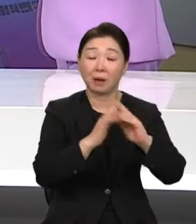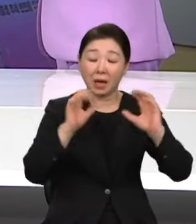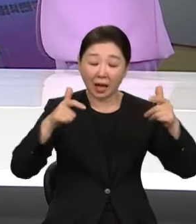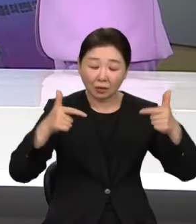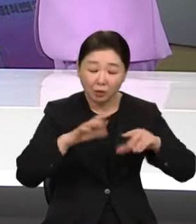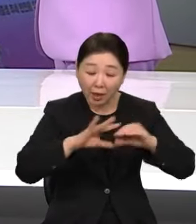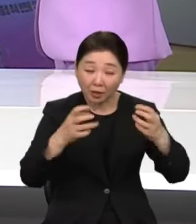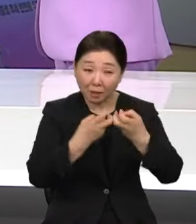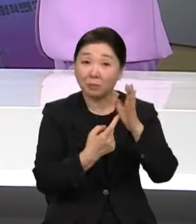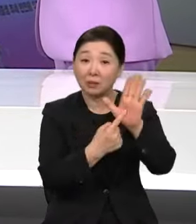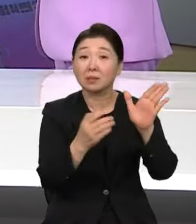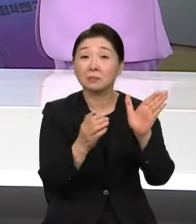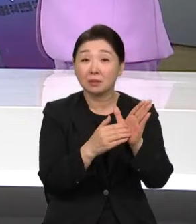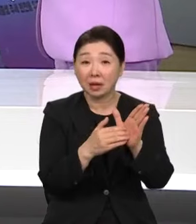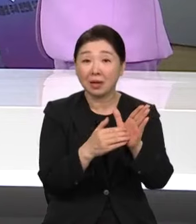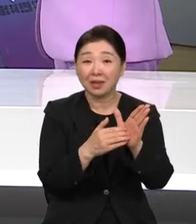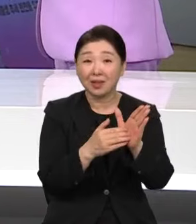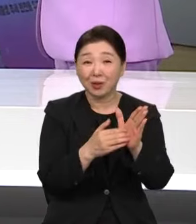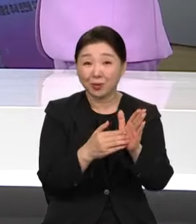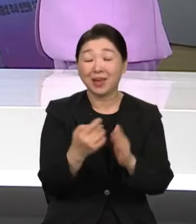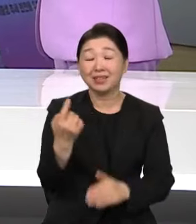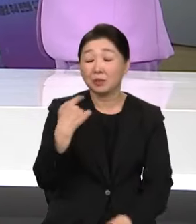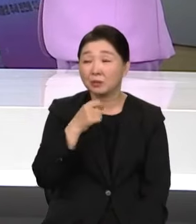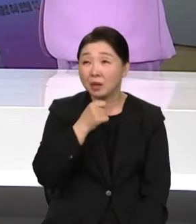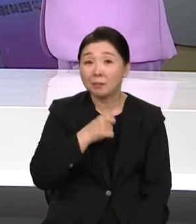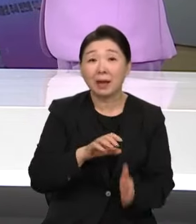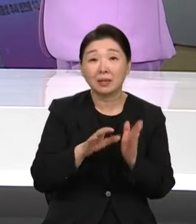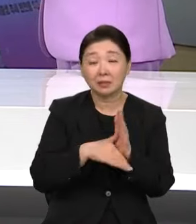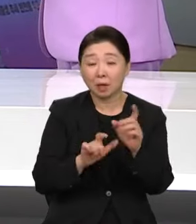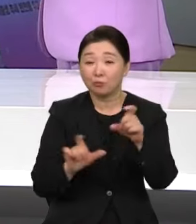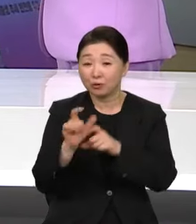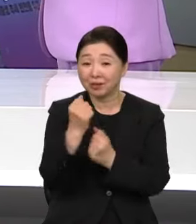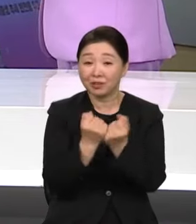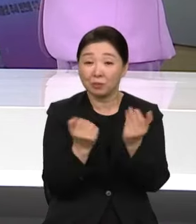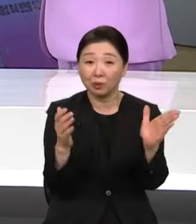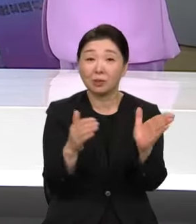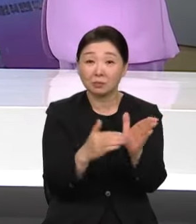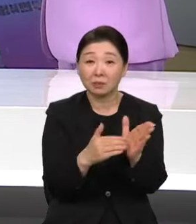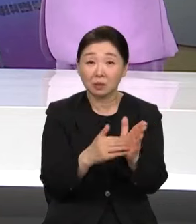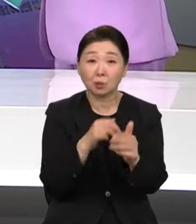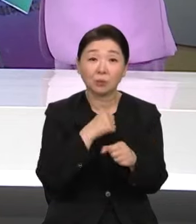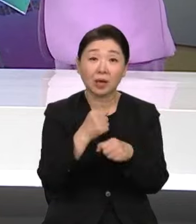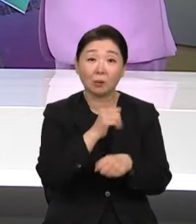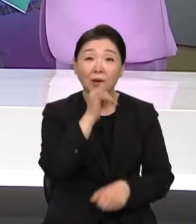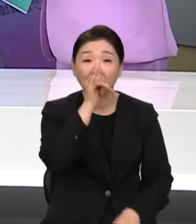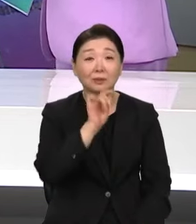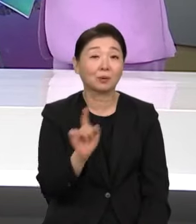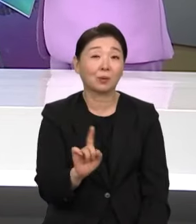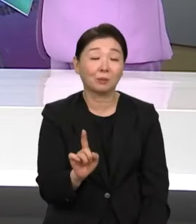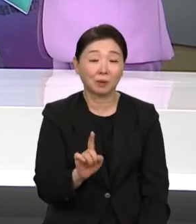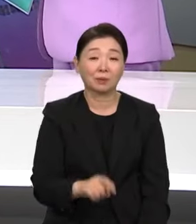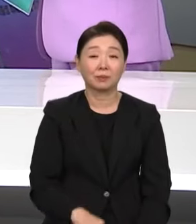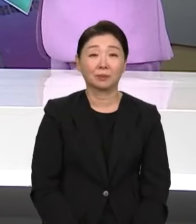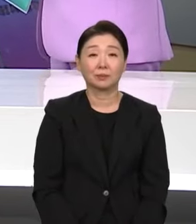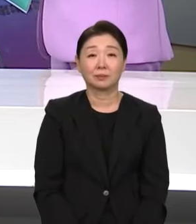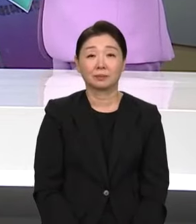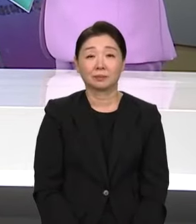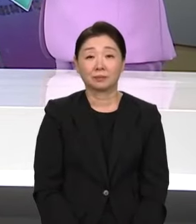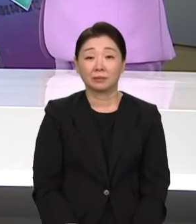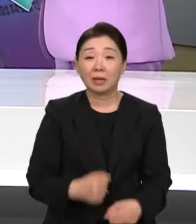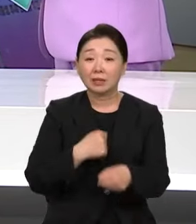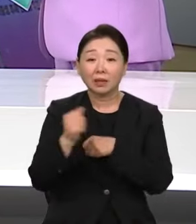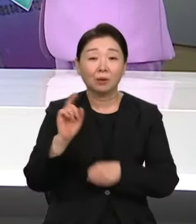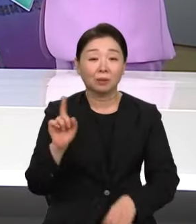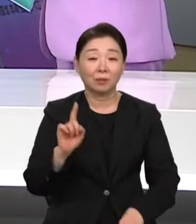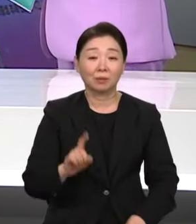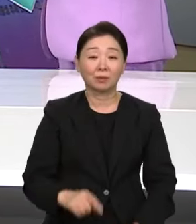내놨잖아요. 네. 앞서 이 조보경 기자의 리포트에서 부족한 부분 짚어드렸는데 좀 당황스러운 부분이 있어서 가져왔습니다. 네, 당황스러운